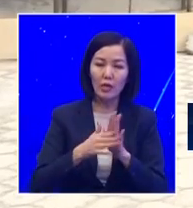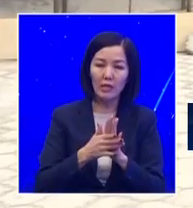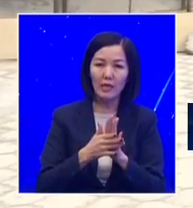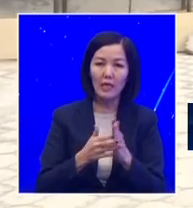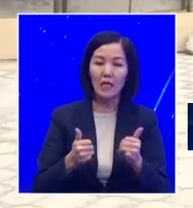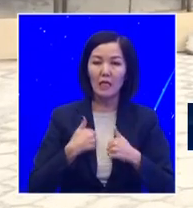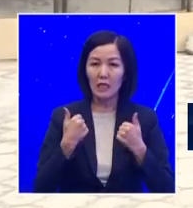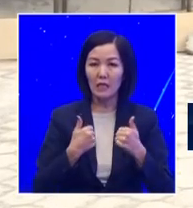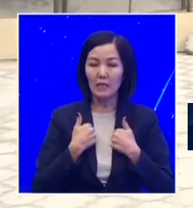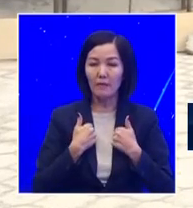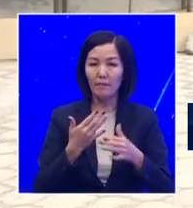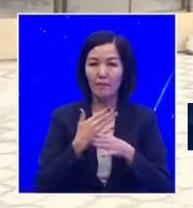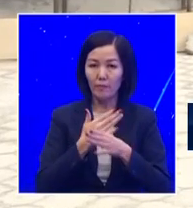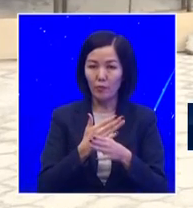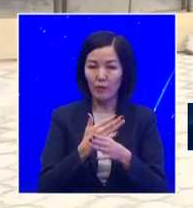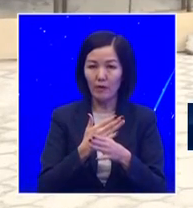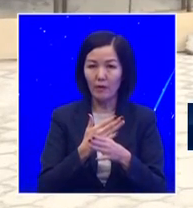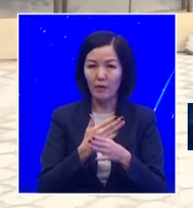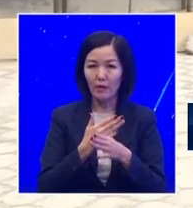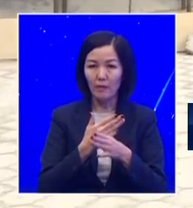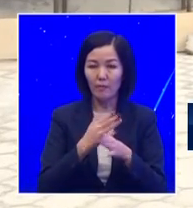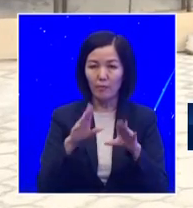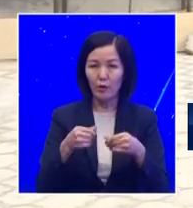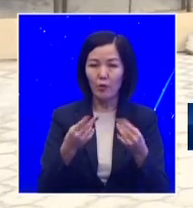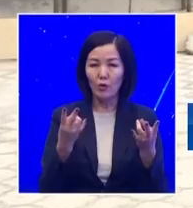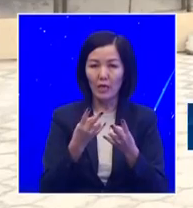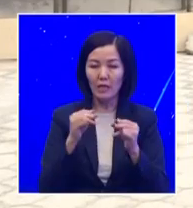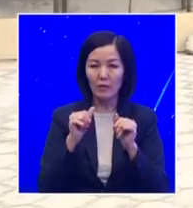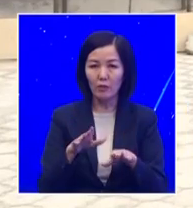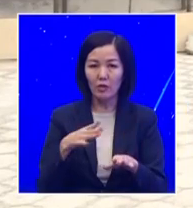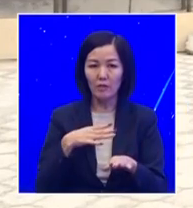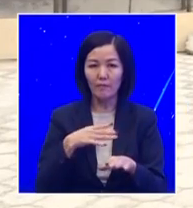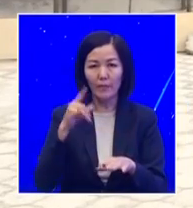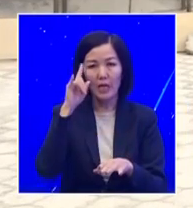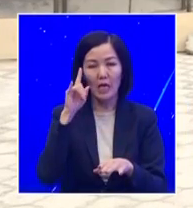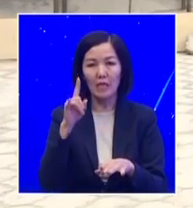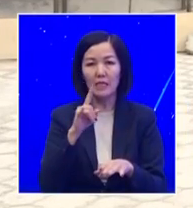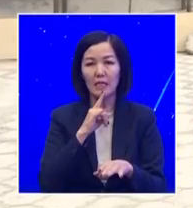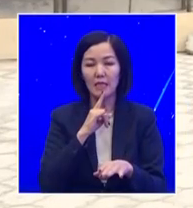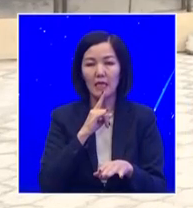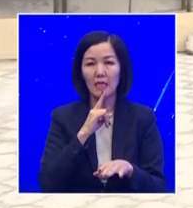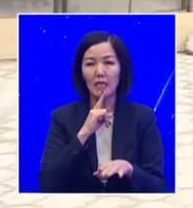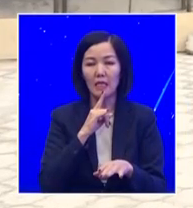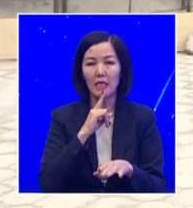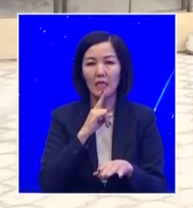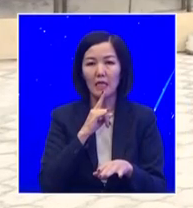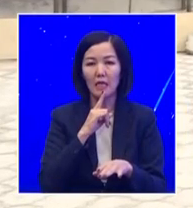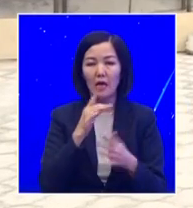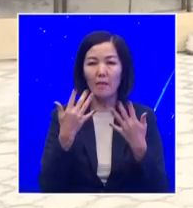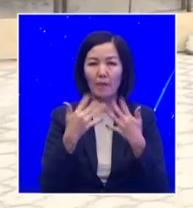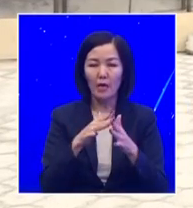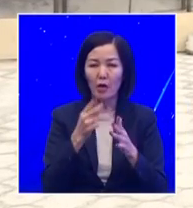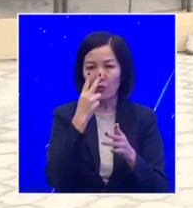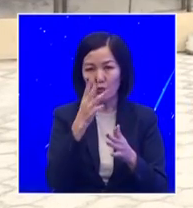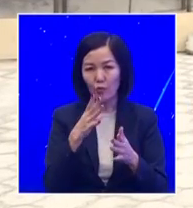ғой. Сол сияқты бізде мынау енді мынау Қазақстанның іші емес, Қазақ сыртында да жұмыс істегеннен кейін бәр ауылдарды